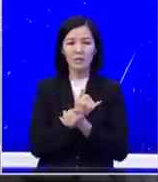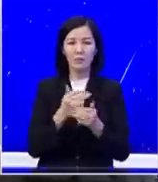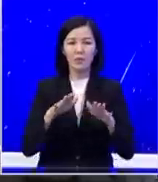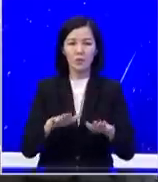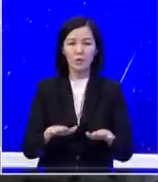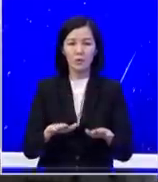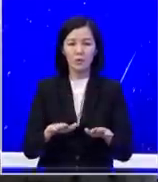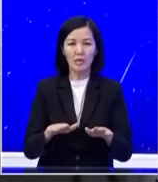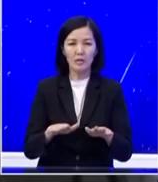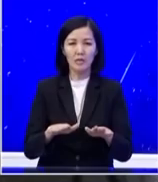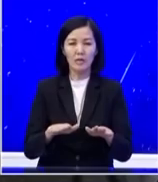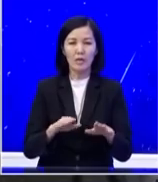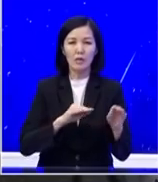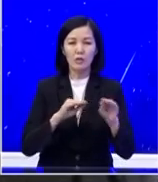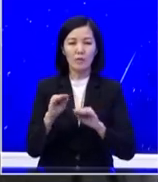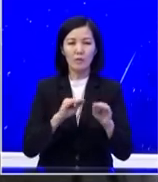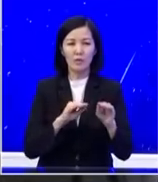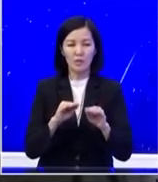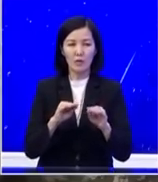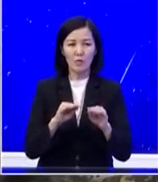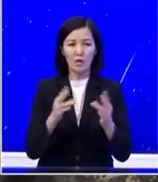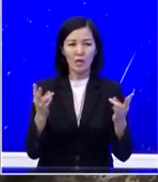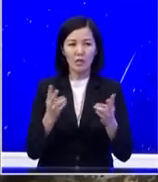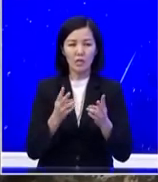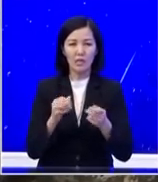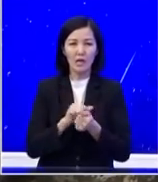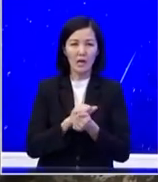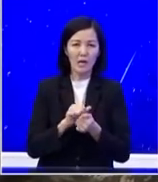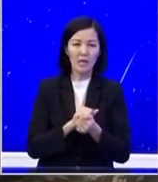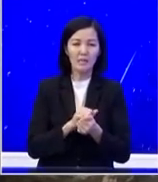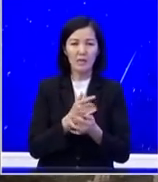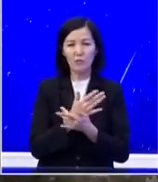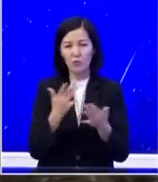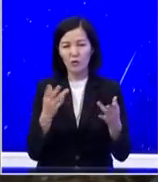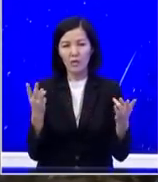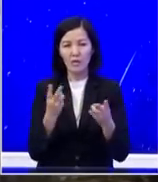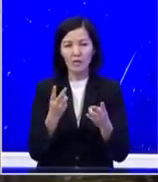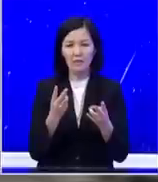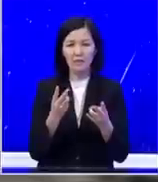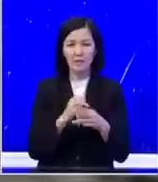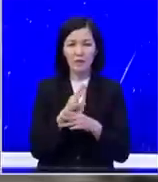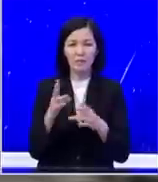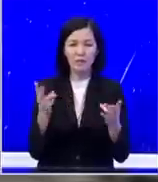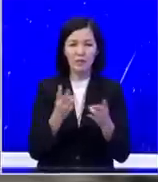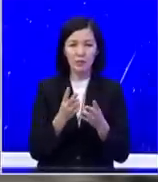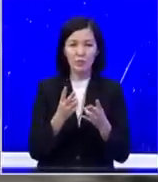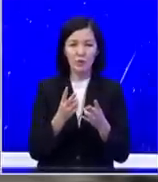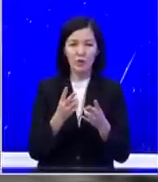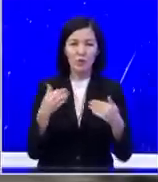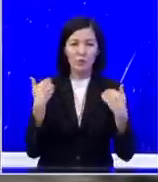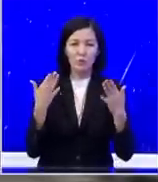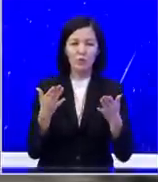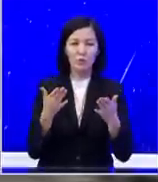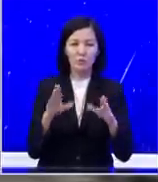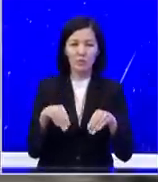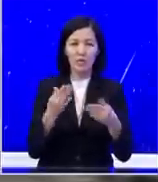бұрыштарын жабдықтау, мына қажетті қағаз бен қажетті құрал жабдықтармен қамтамасыз ету мәселесі бойынша ұсыныс беріледі.